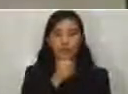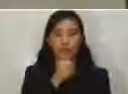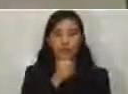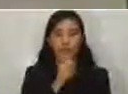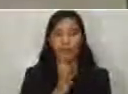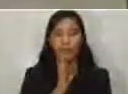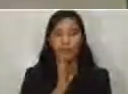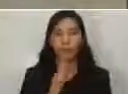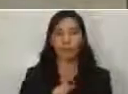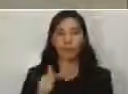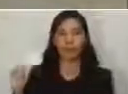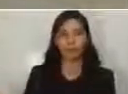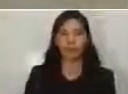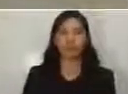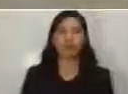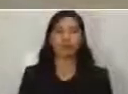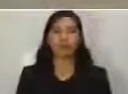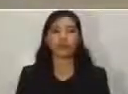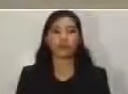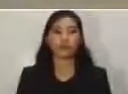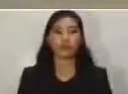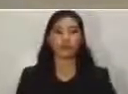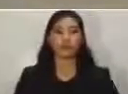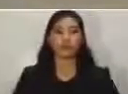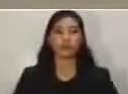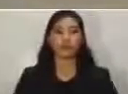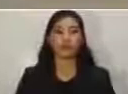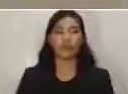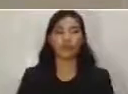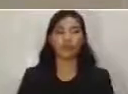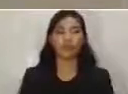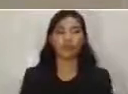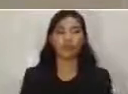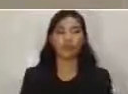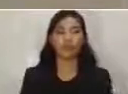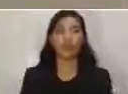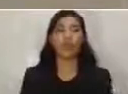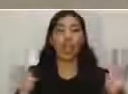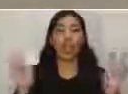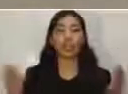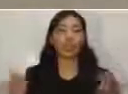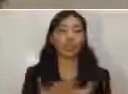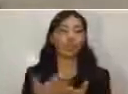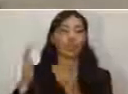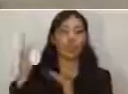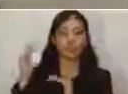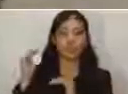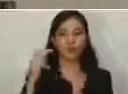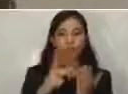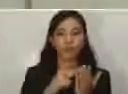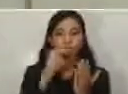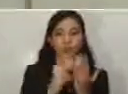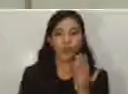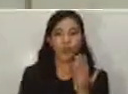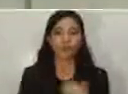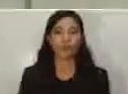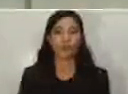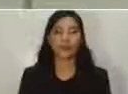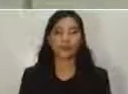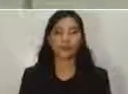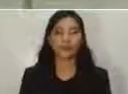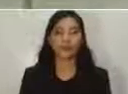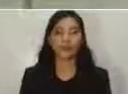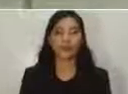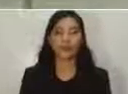sa ilalim sa swab test. Kapag lumabas na ang resulta, ay saka sila papayagang makabiyahe. By land naman ang biyahe nila